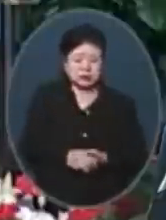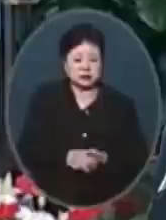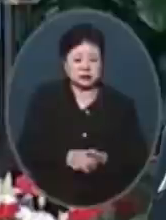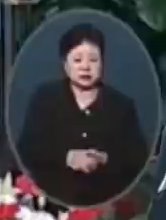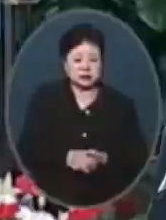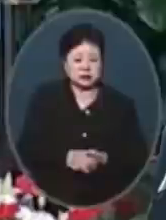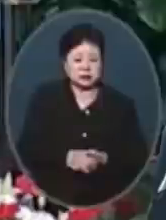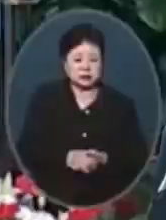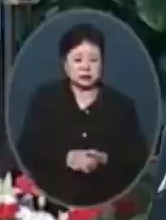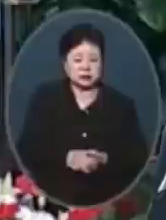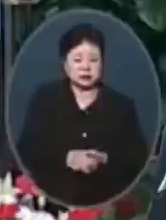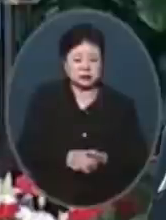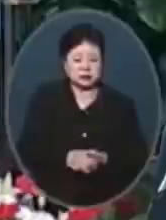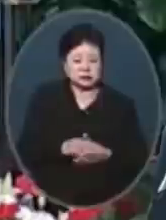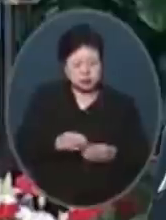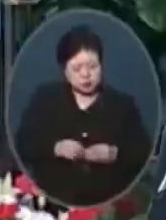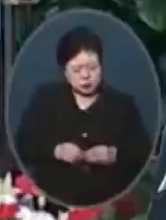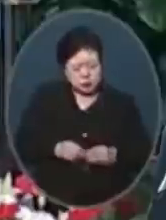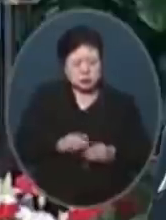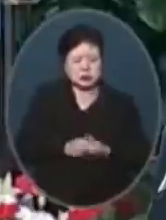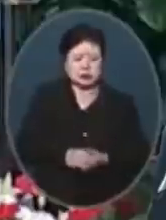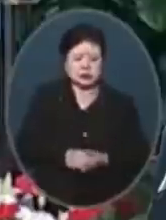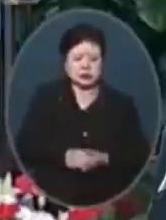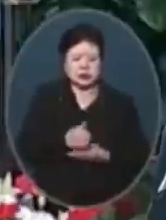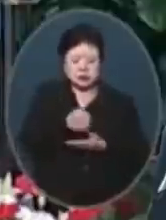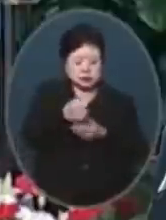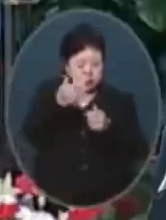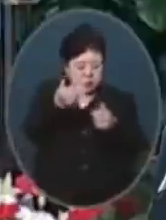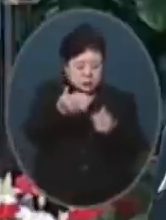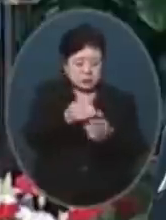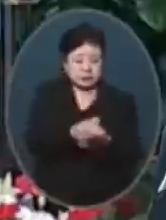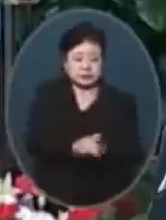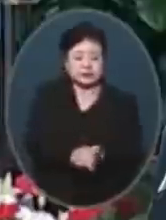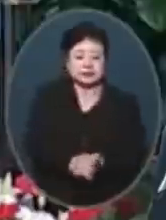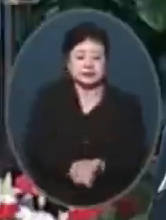굶주려 있었습니다. 그런데 주님께서